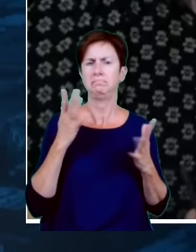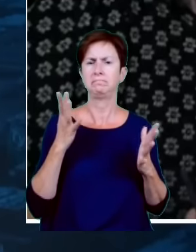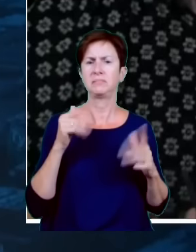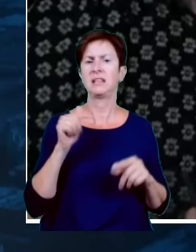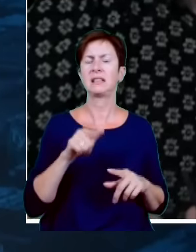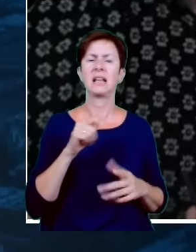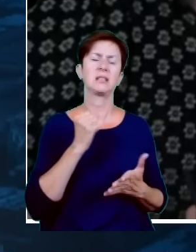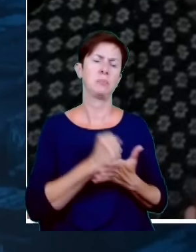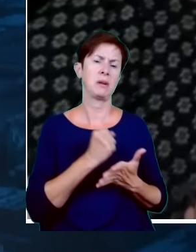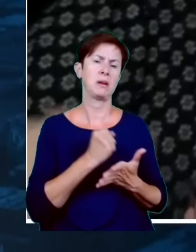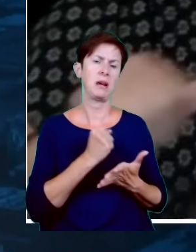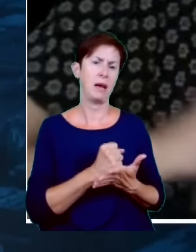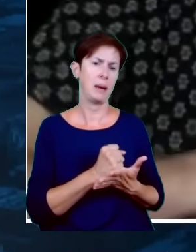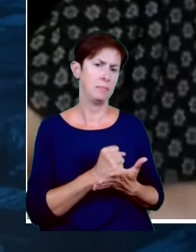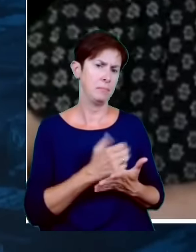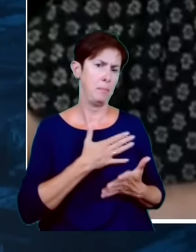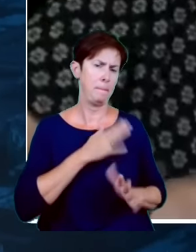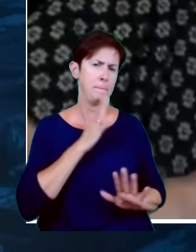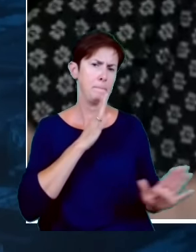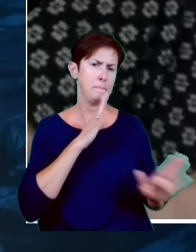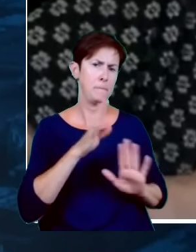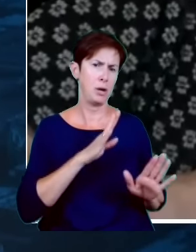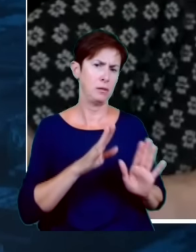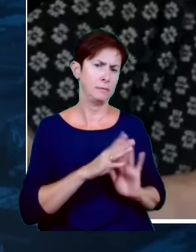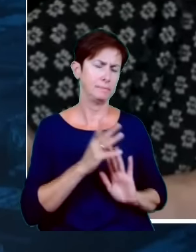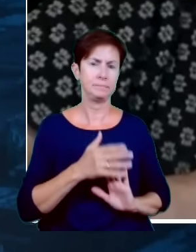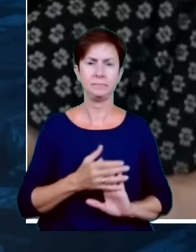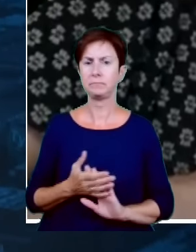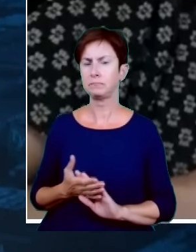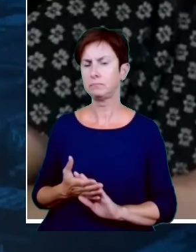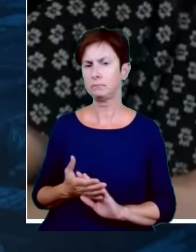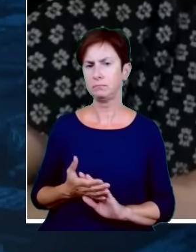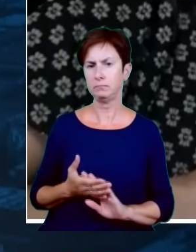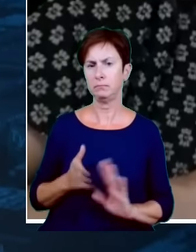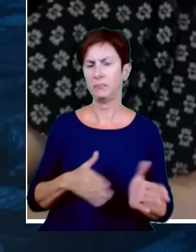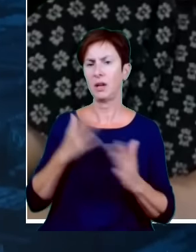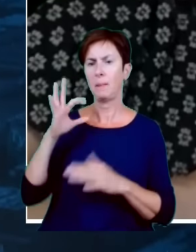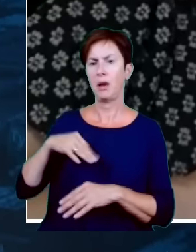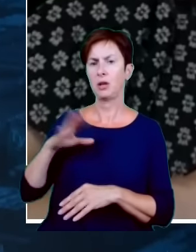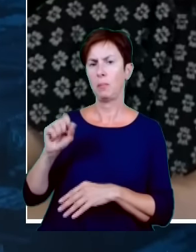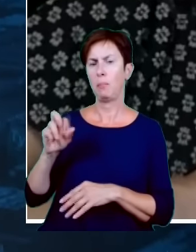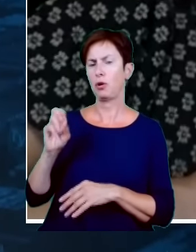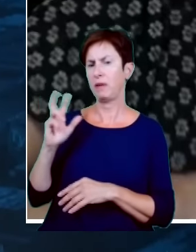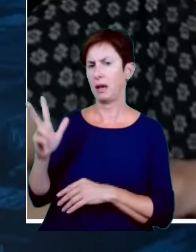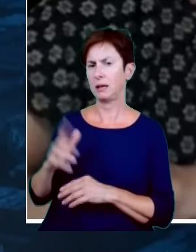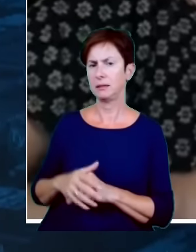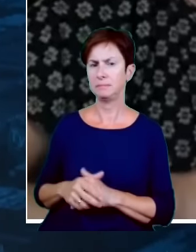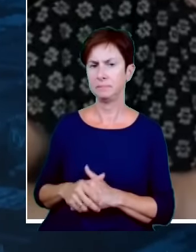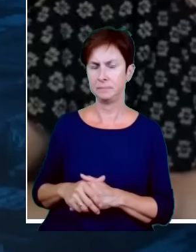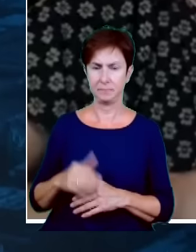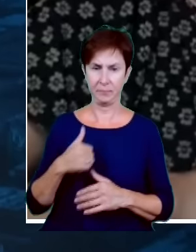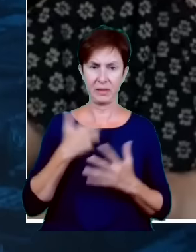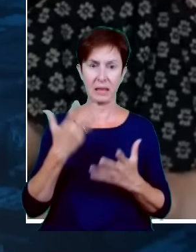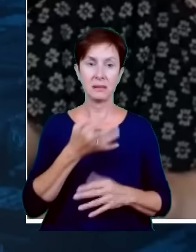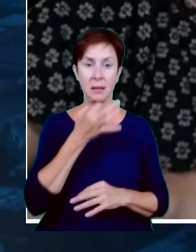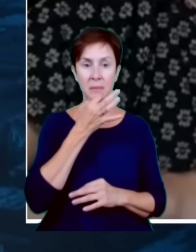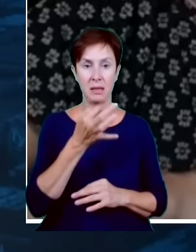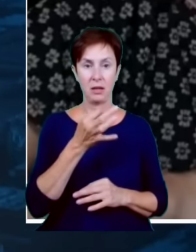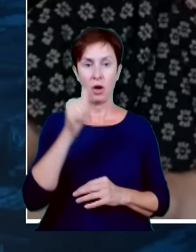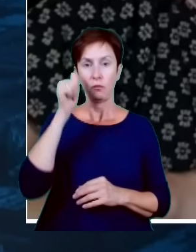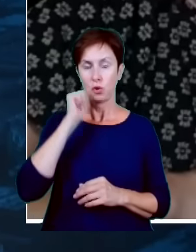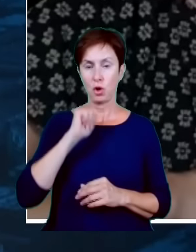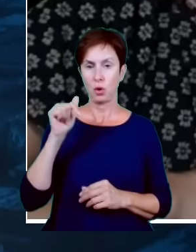mamy podobne zdanie co jeszcze przepraszam Już pani poseł Borowiak oddaje głos ale chciałbym jeszcze jedno ustalić wczoraj na naszej antenie